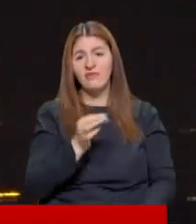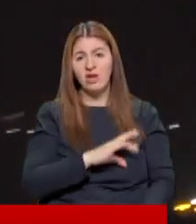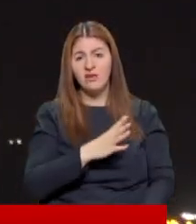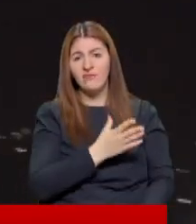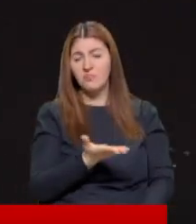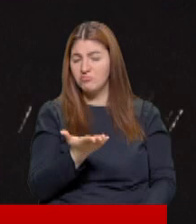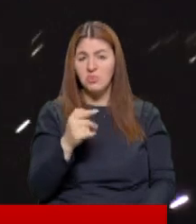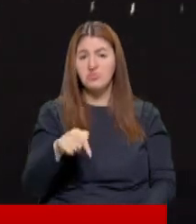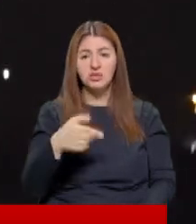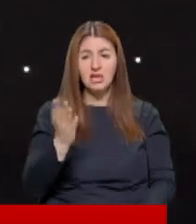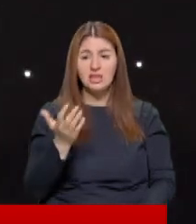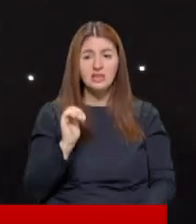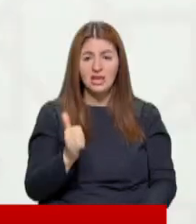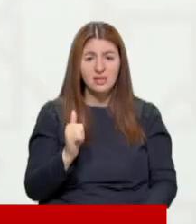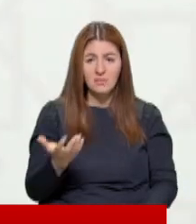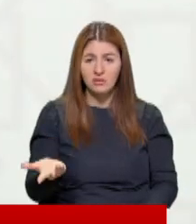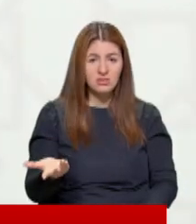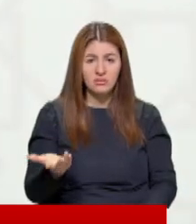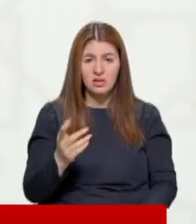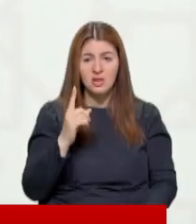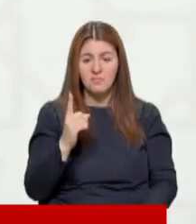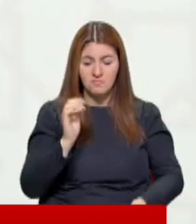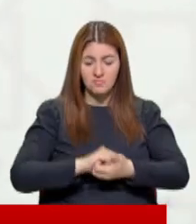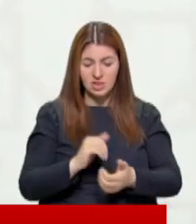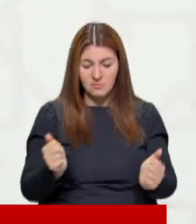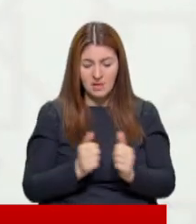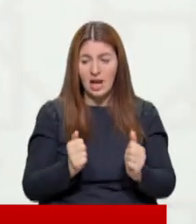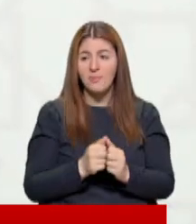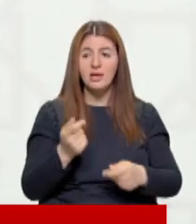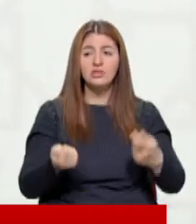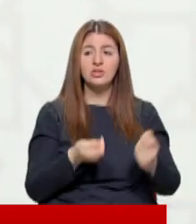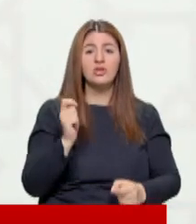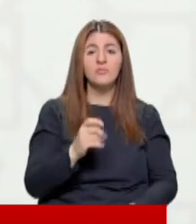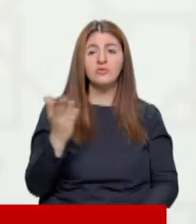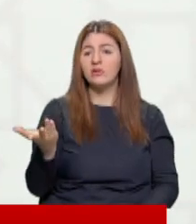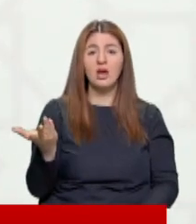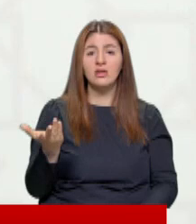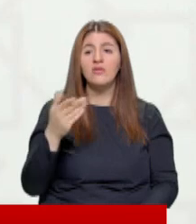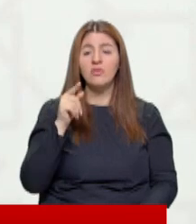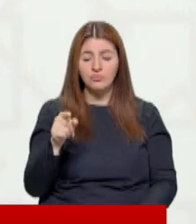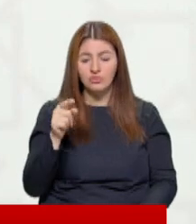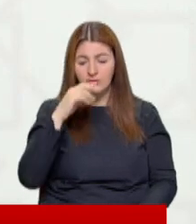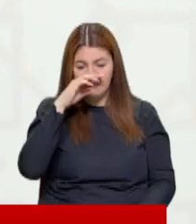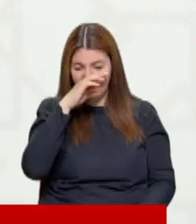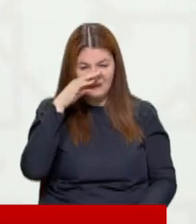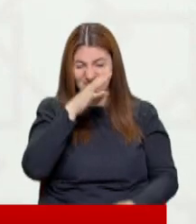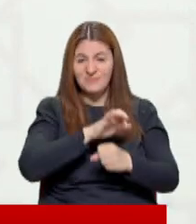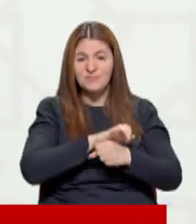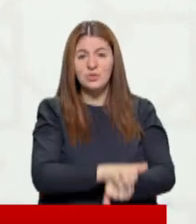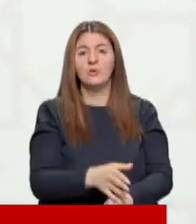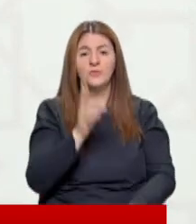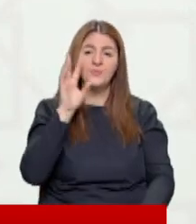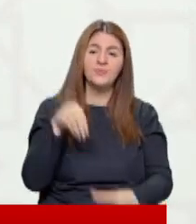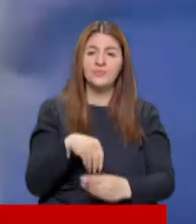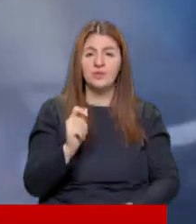yarar? Bugün değilse ne zaman bir ve beraber hareket edecek ve bu zulme